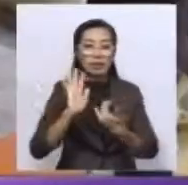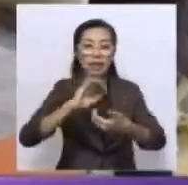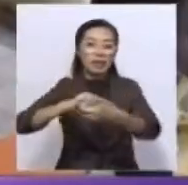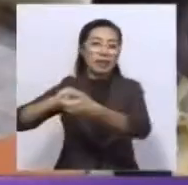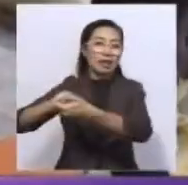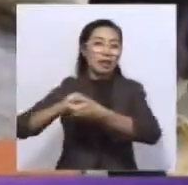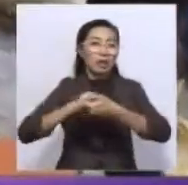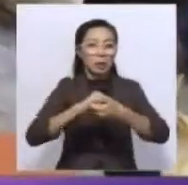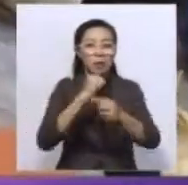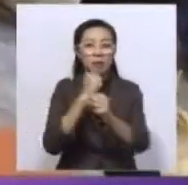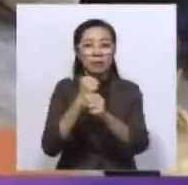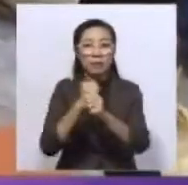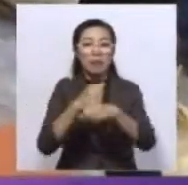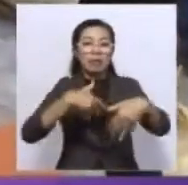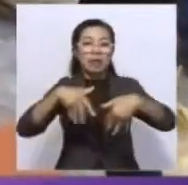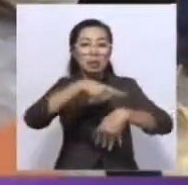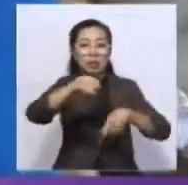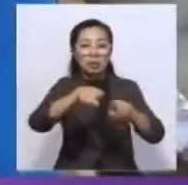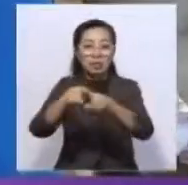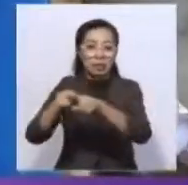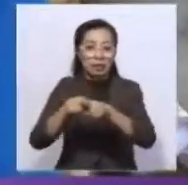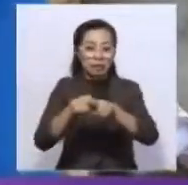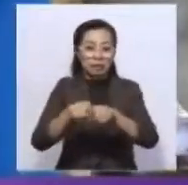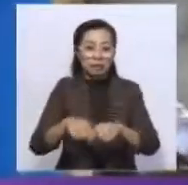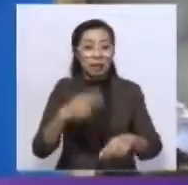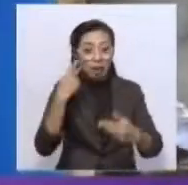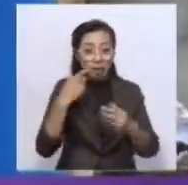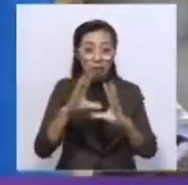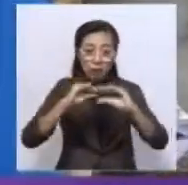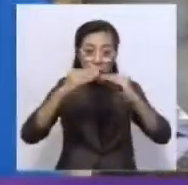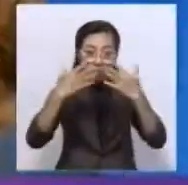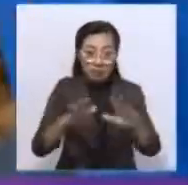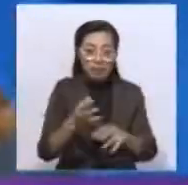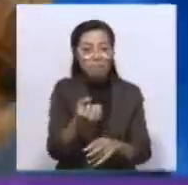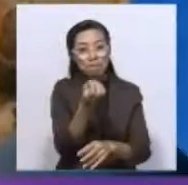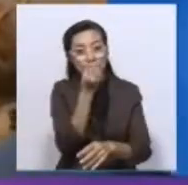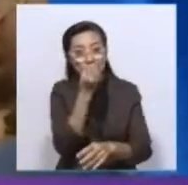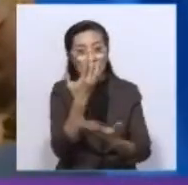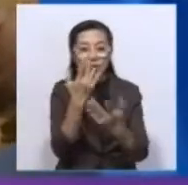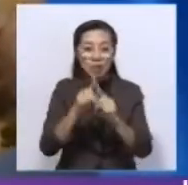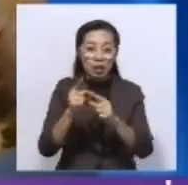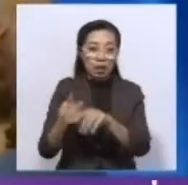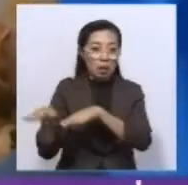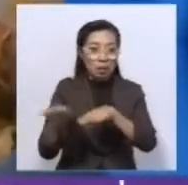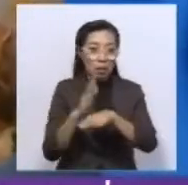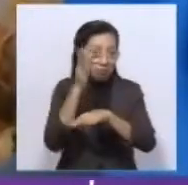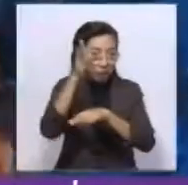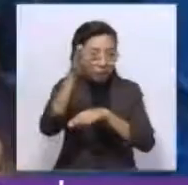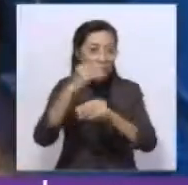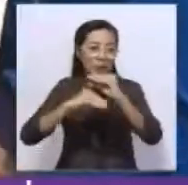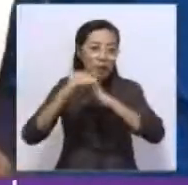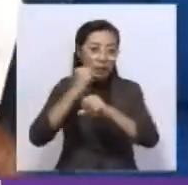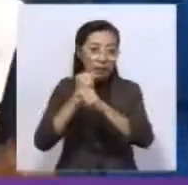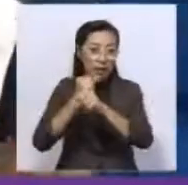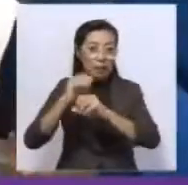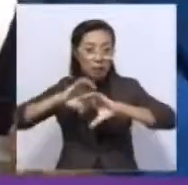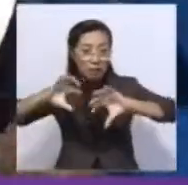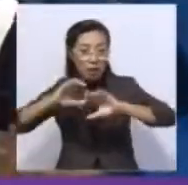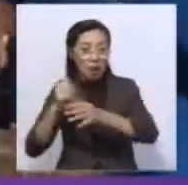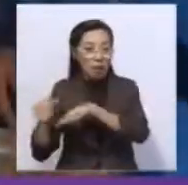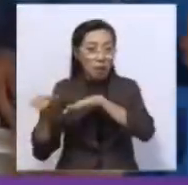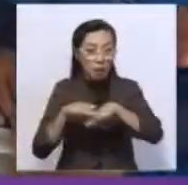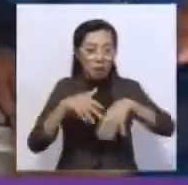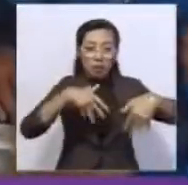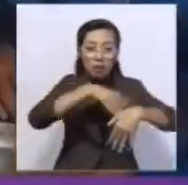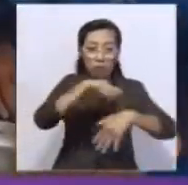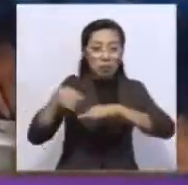รไทยนิยมคนบ้านเดียวกันตั้งวงทานข้าวทานส้มตำเตรียมสร้างบ้านแปลงเมืองพี่เลี้ยงประชารัฐพร้อมพี่น้องก็พร้อมเดินหน้